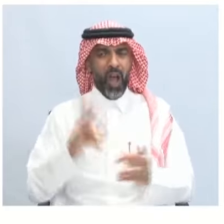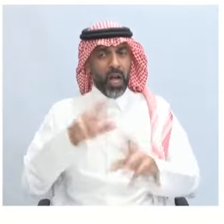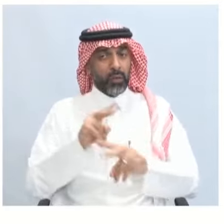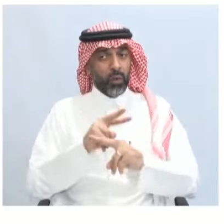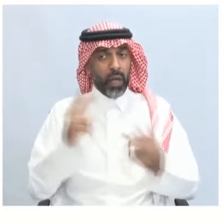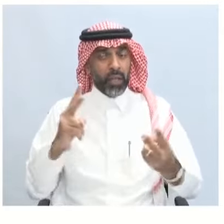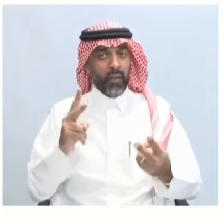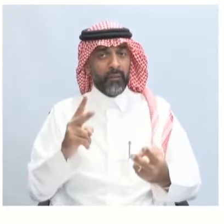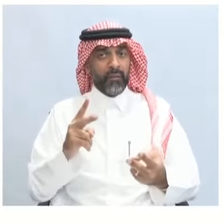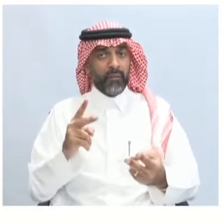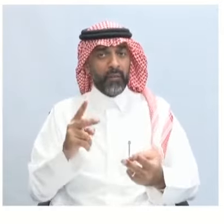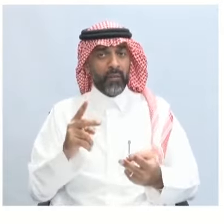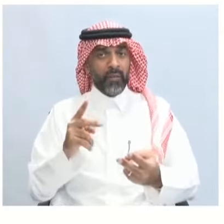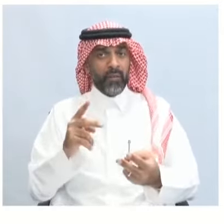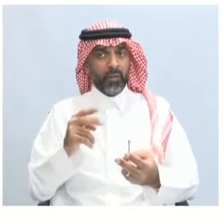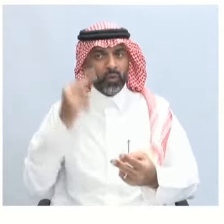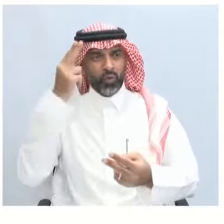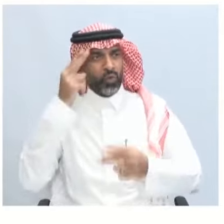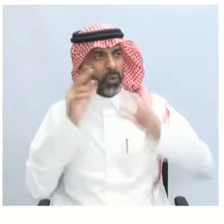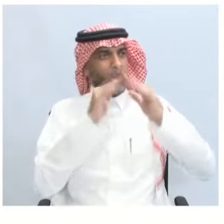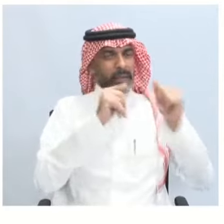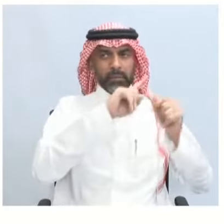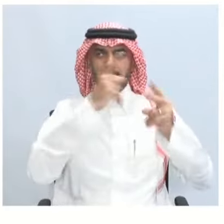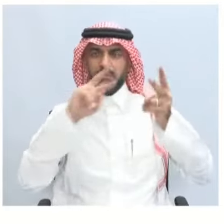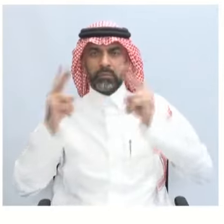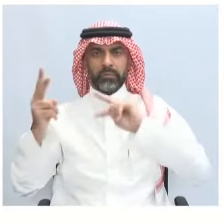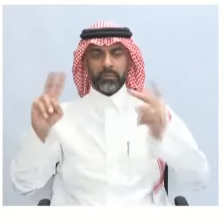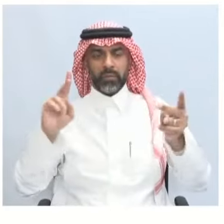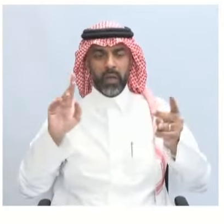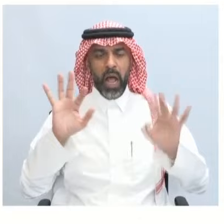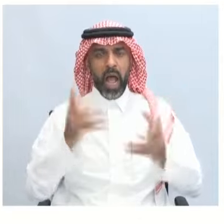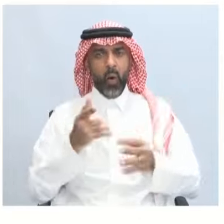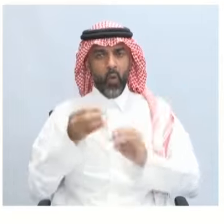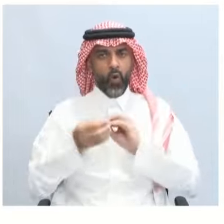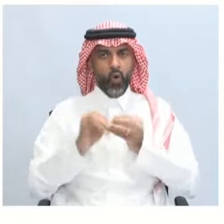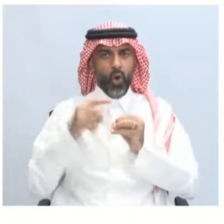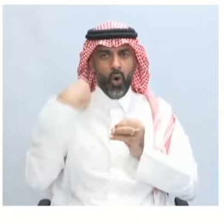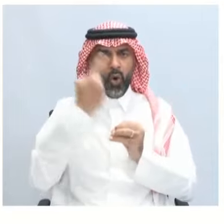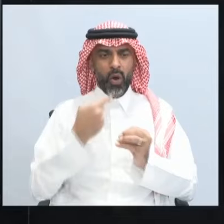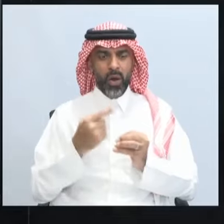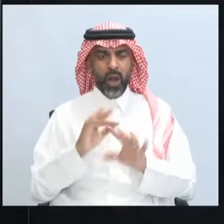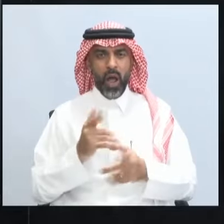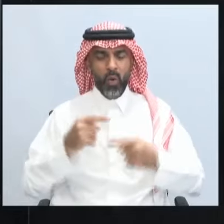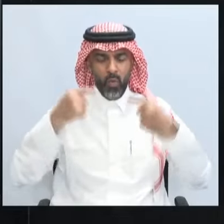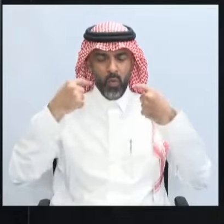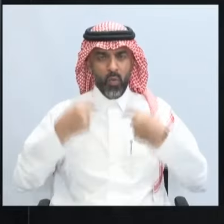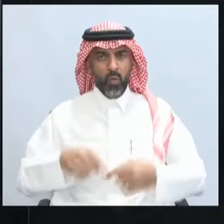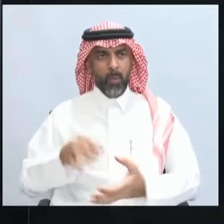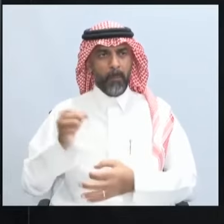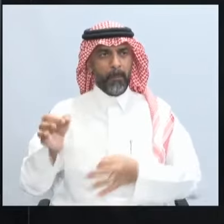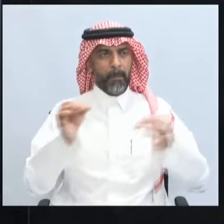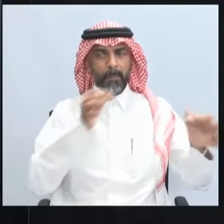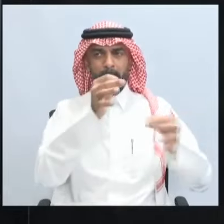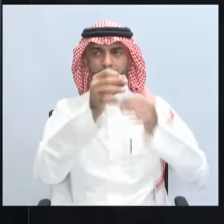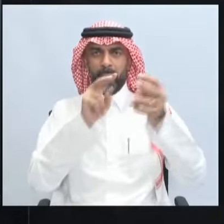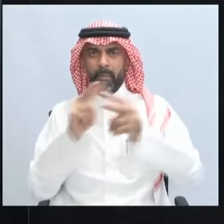الوانهم او بلدانهم فالمحبه تنتشر بينهم لما طبقوا التوحيد وحققوا التوحيد لان